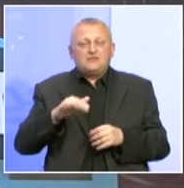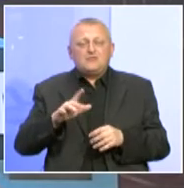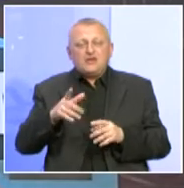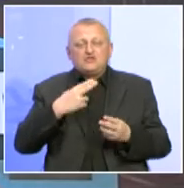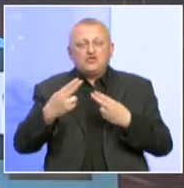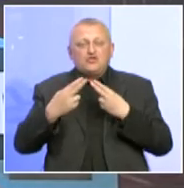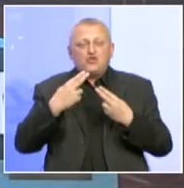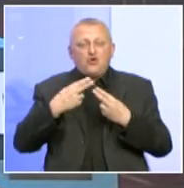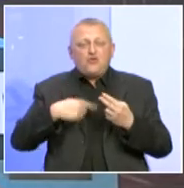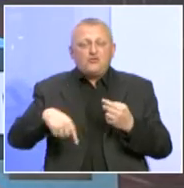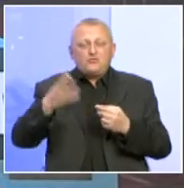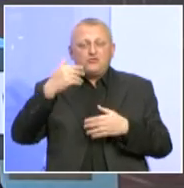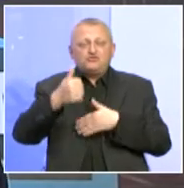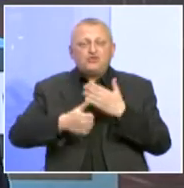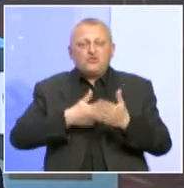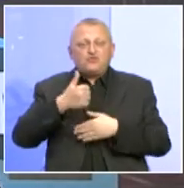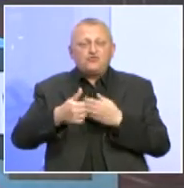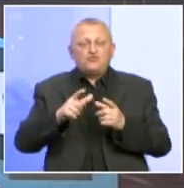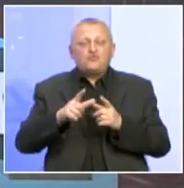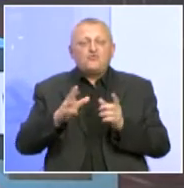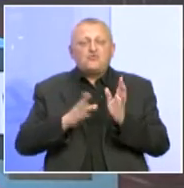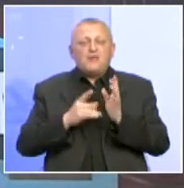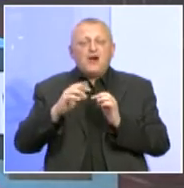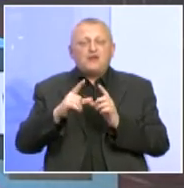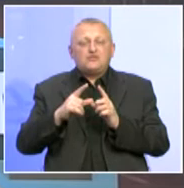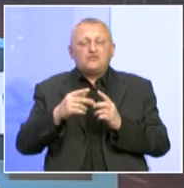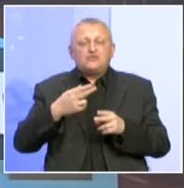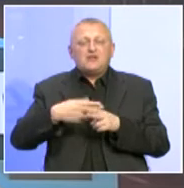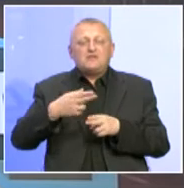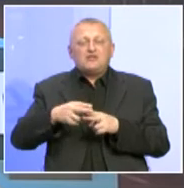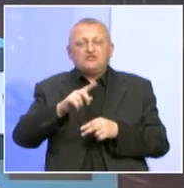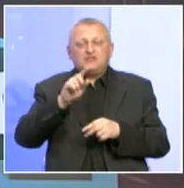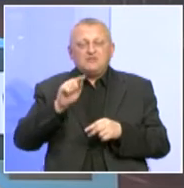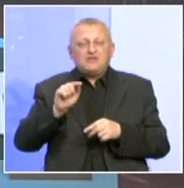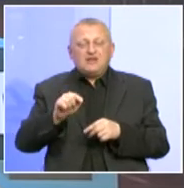dogovorili prošle godine u martu, da bi rešili pitanje imovine. Da.